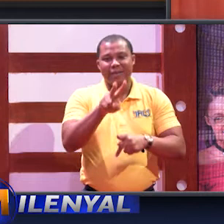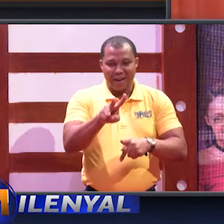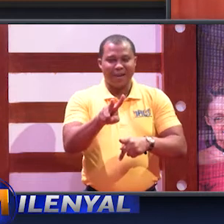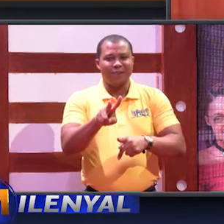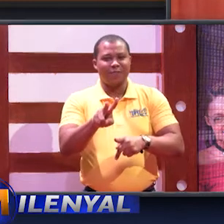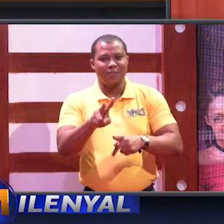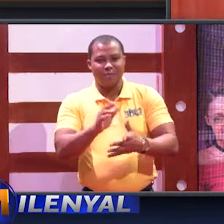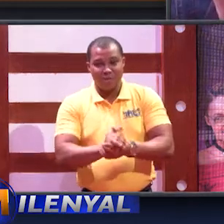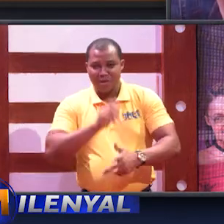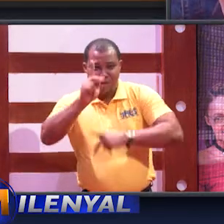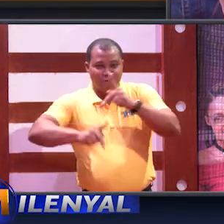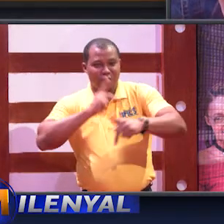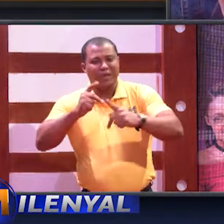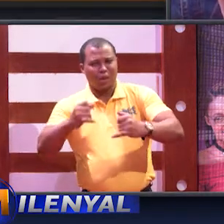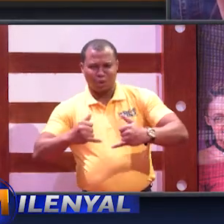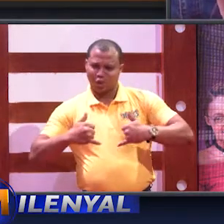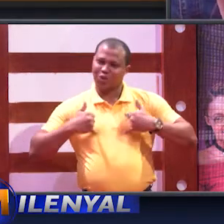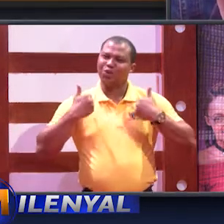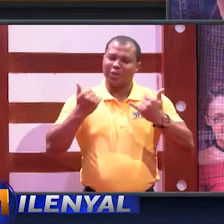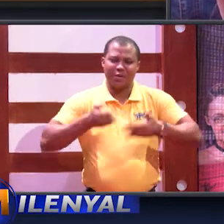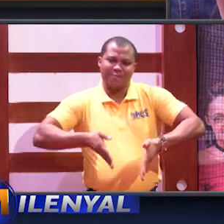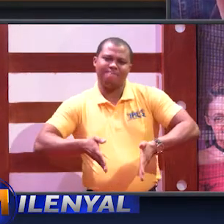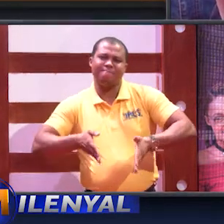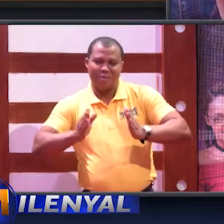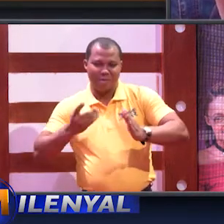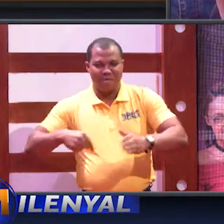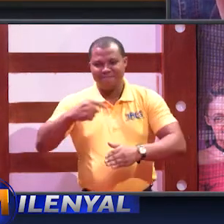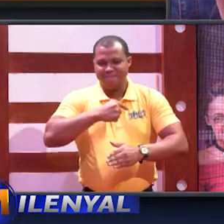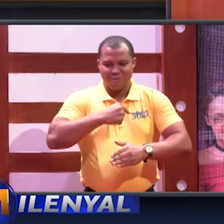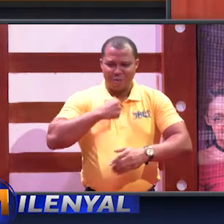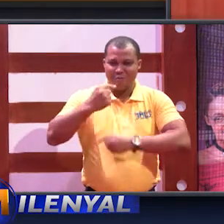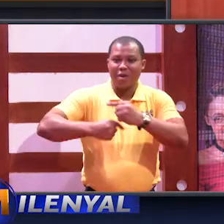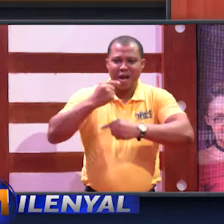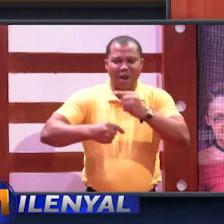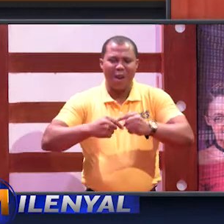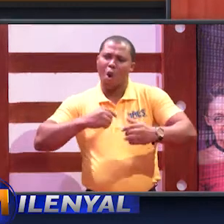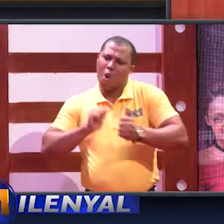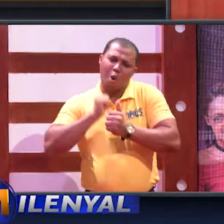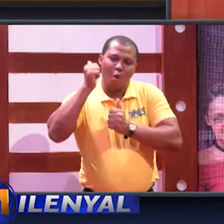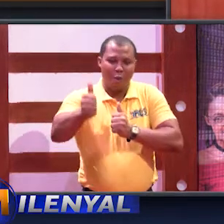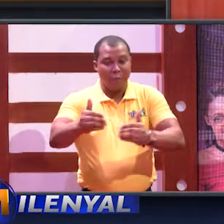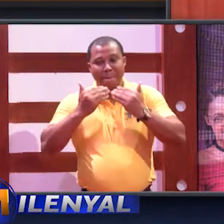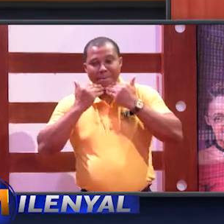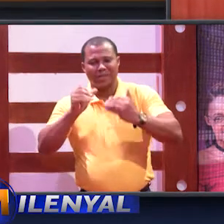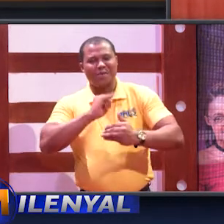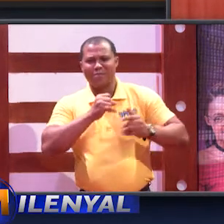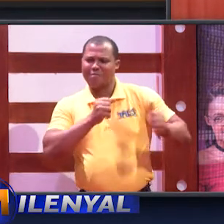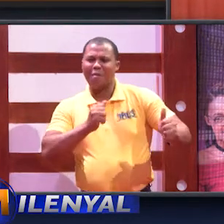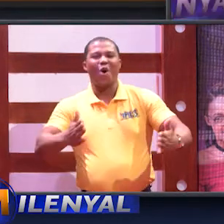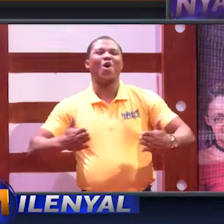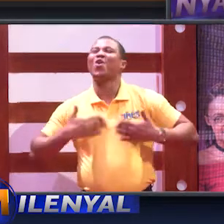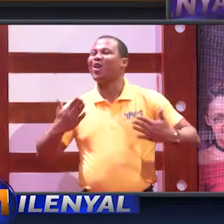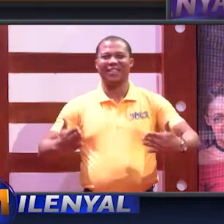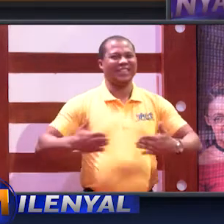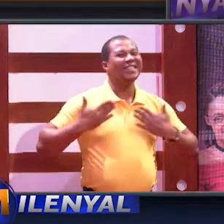merci. Public là son public très jeune donc ça va permettre que vraiment nous aller et vraiment bien loin. Merci, je suis tellement content que